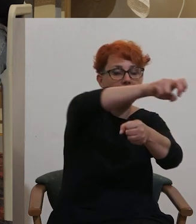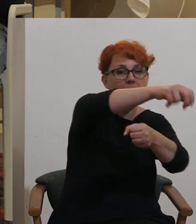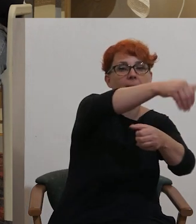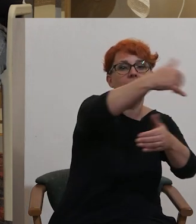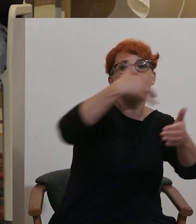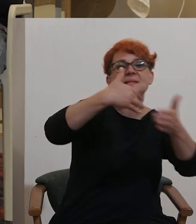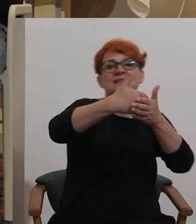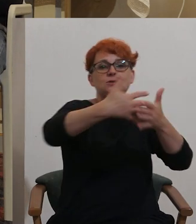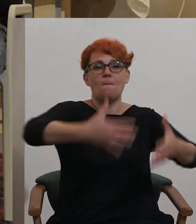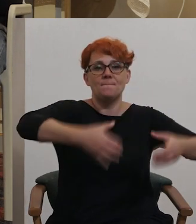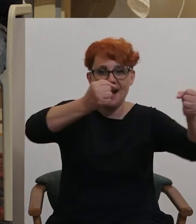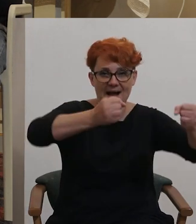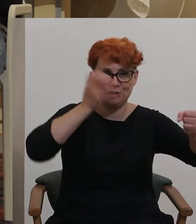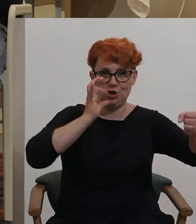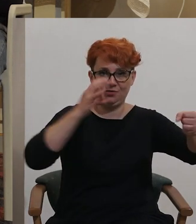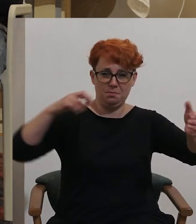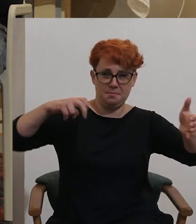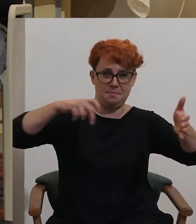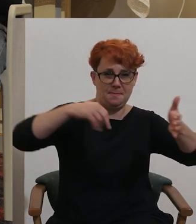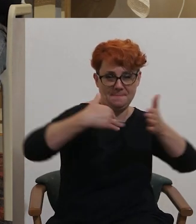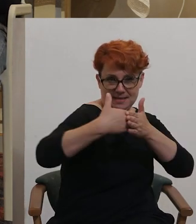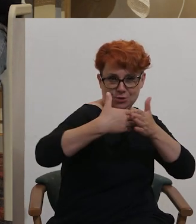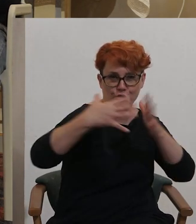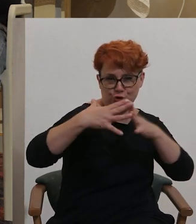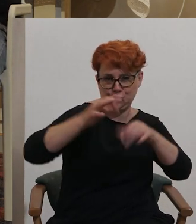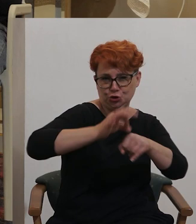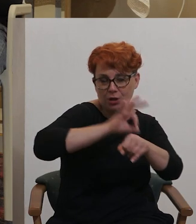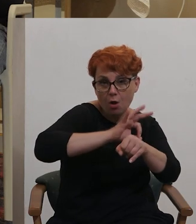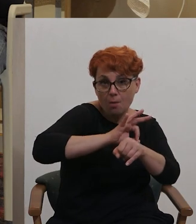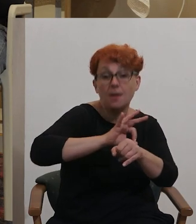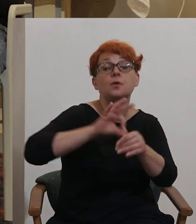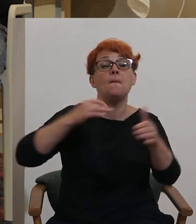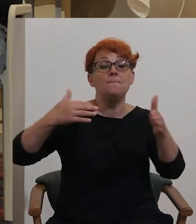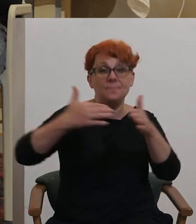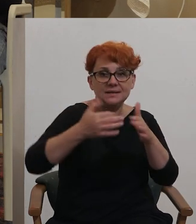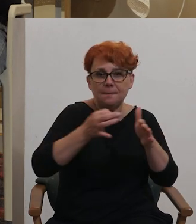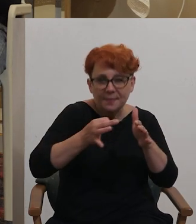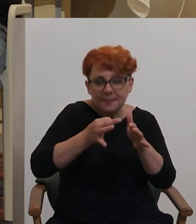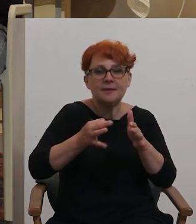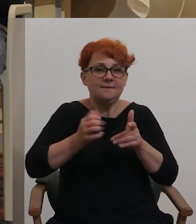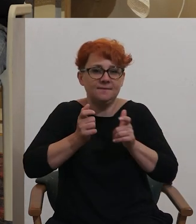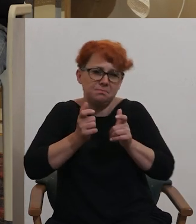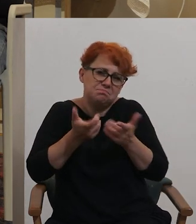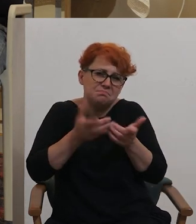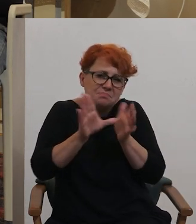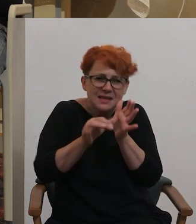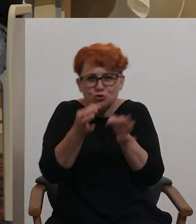pod czeską Pragą i w tejże miejscowości pod Pragą razem z